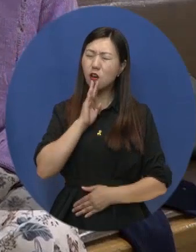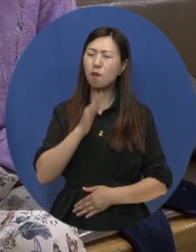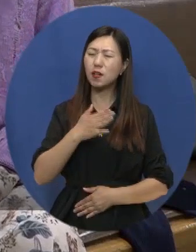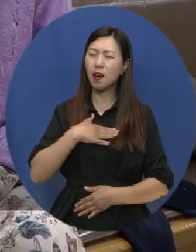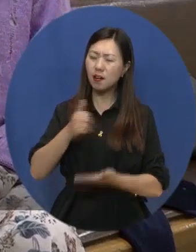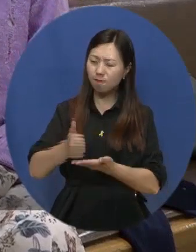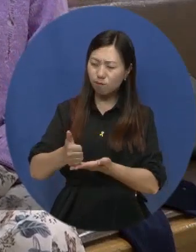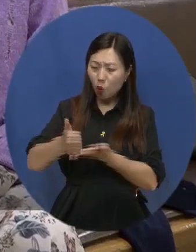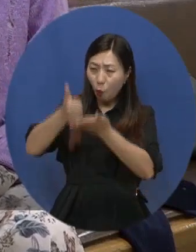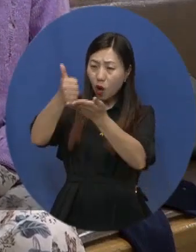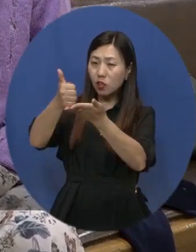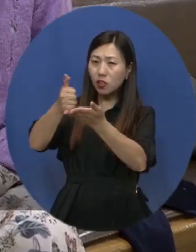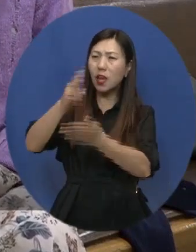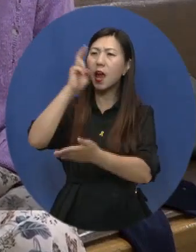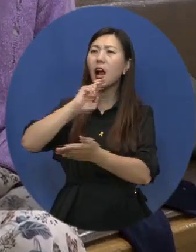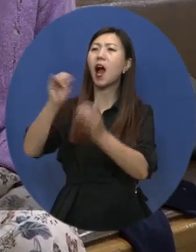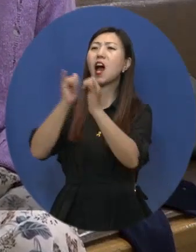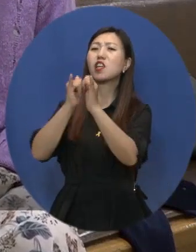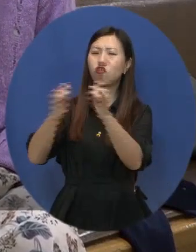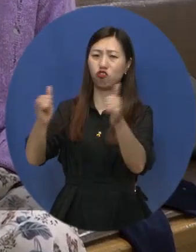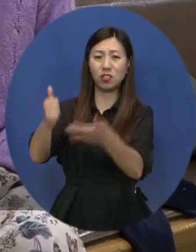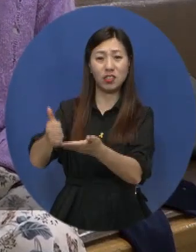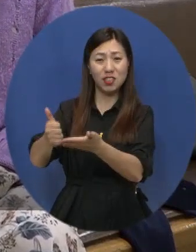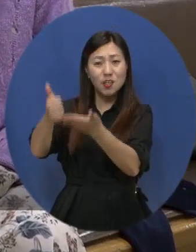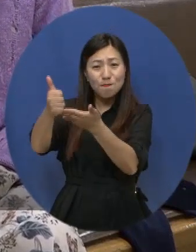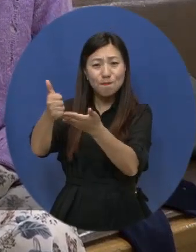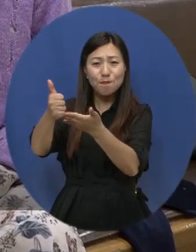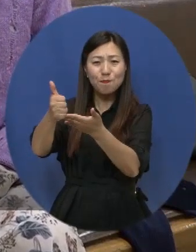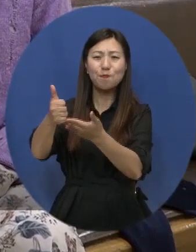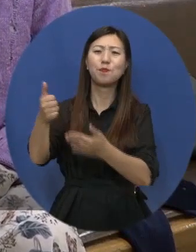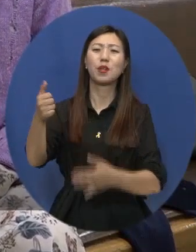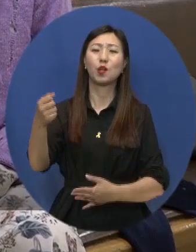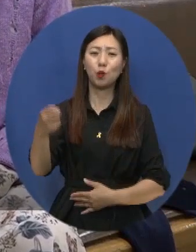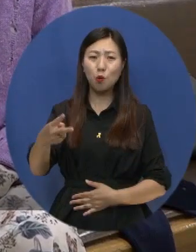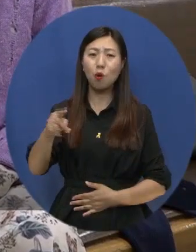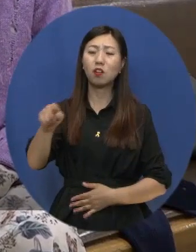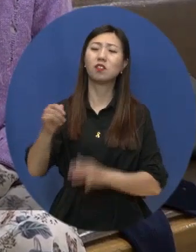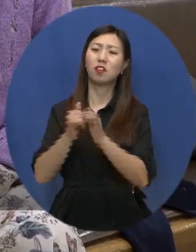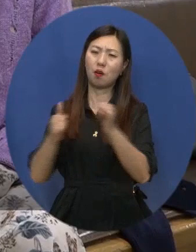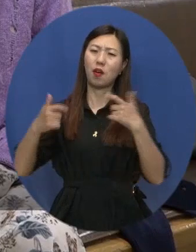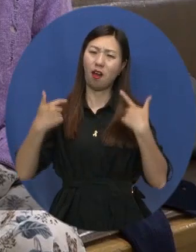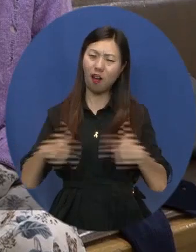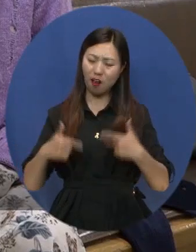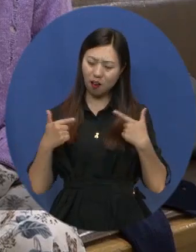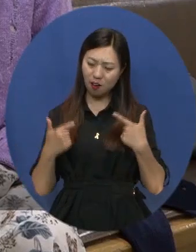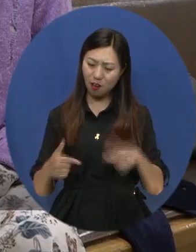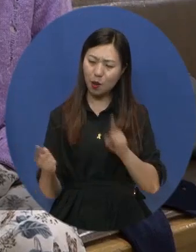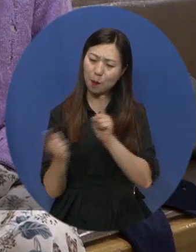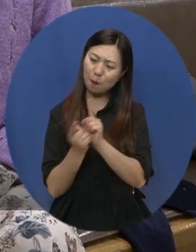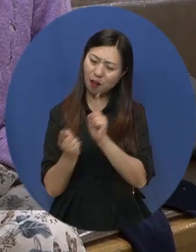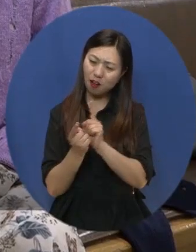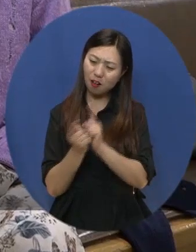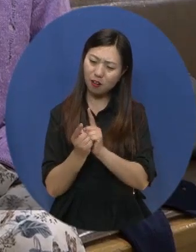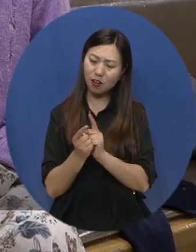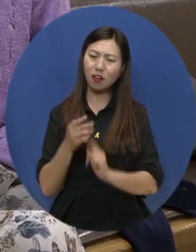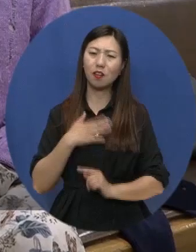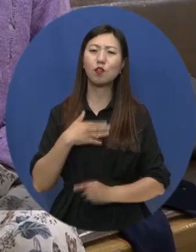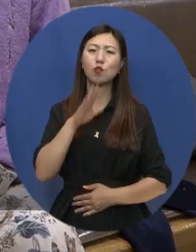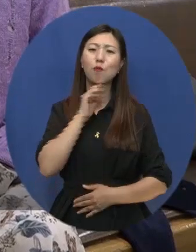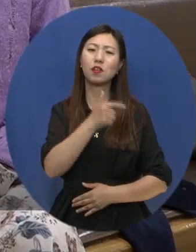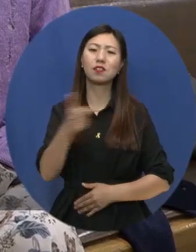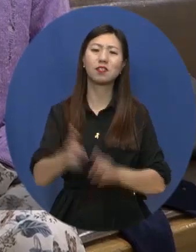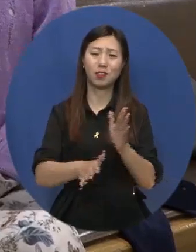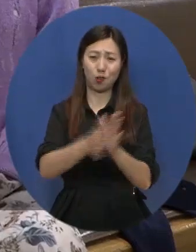존경하는 가수님이시고요. 네. 그런 분을 항상 옆에서 뵐 수 있다는 게 저한테 가장 큰 영광인 것